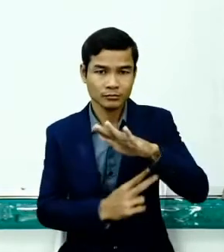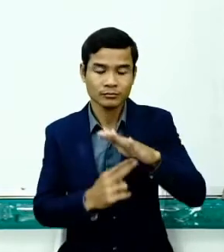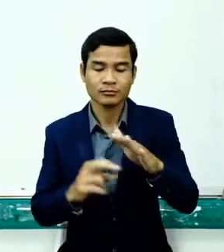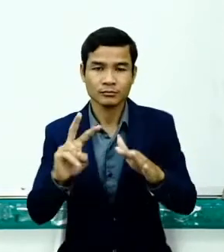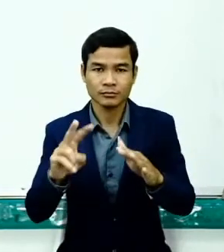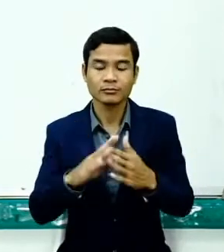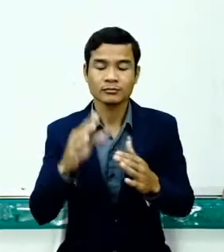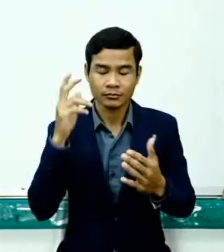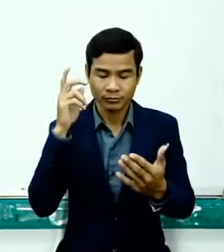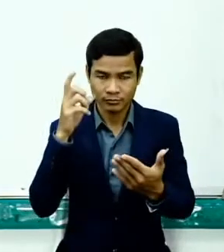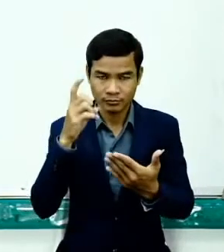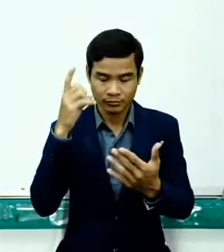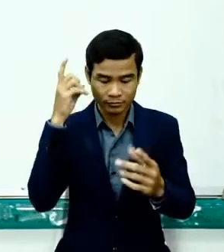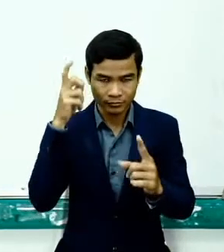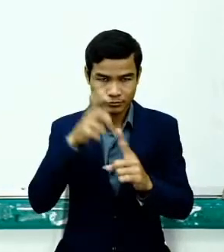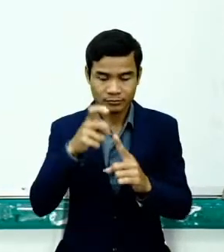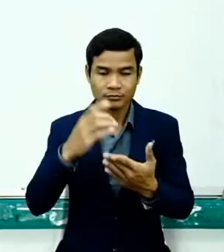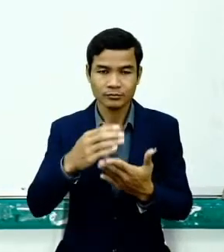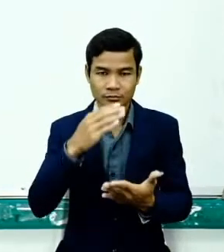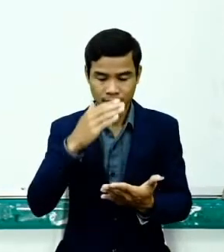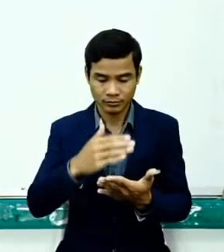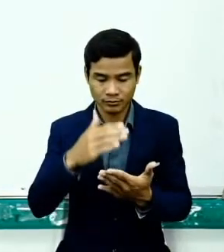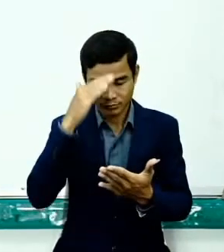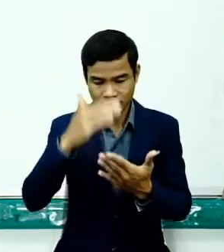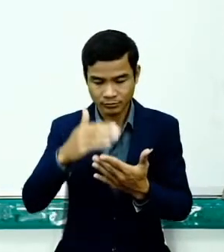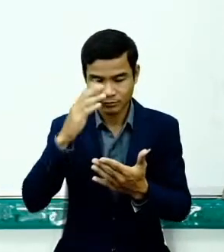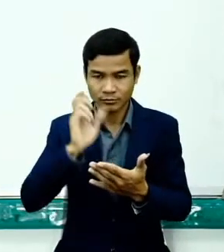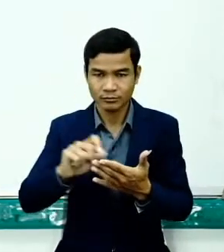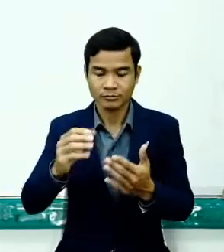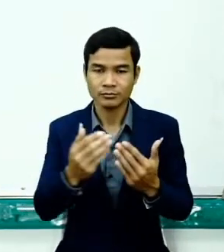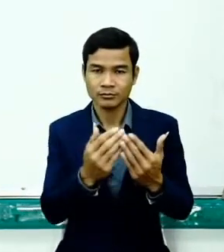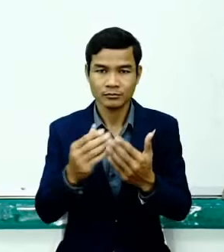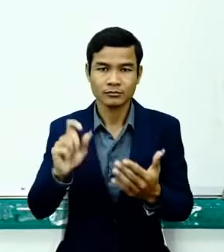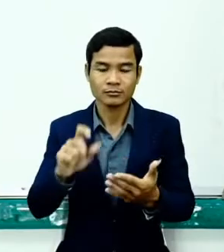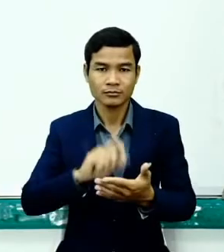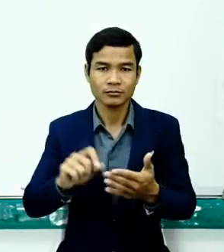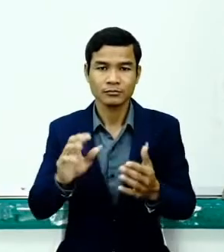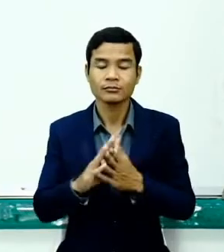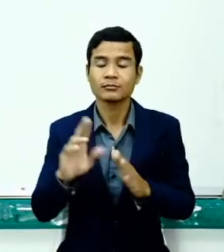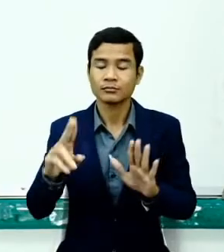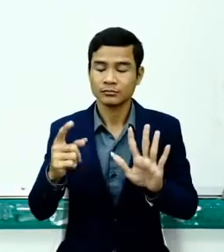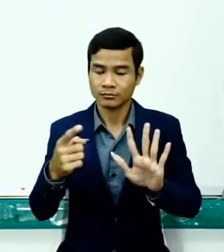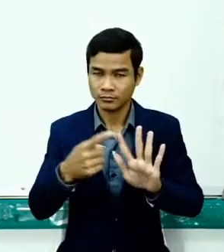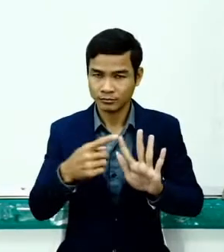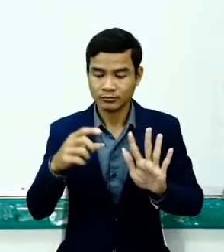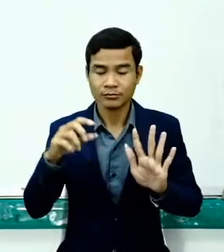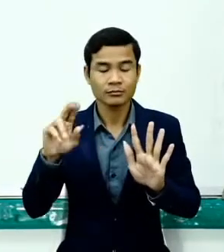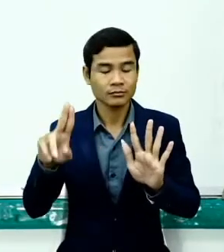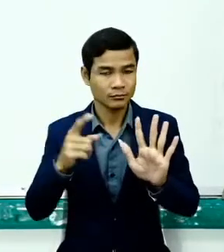ai, so e, sra up, so up, ban roha, nung drum trow.